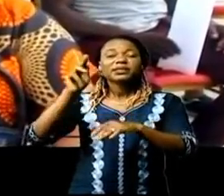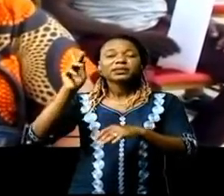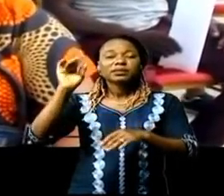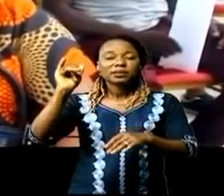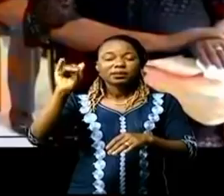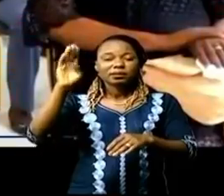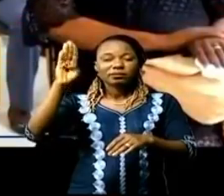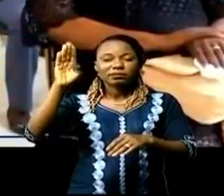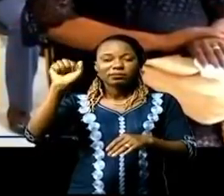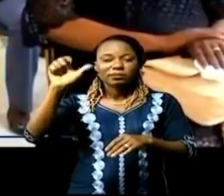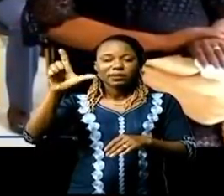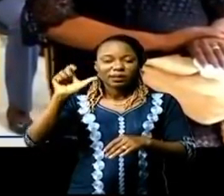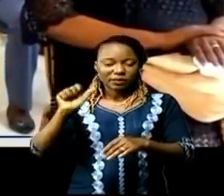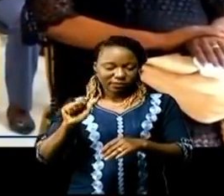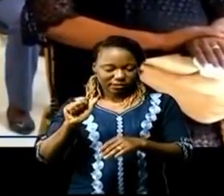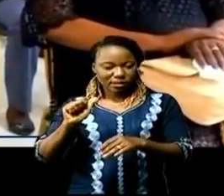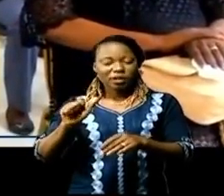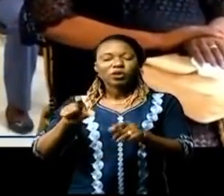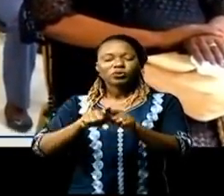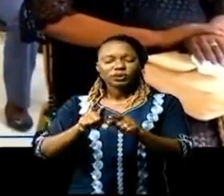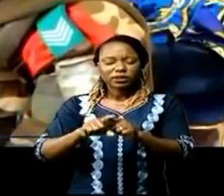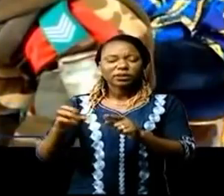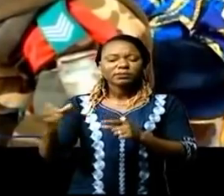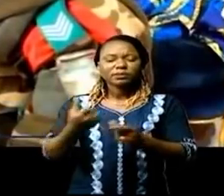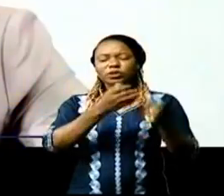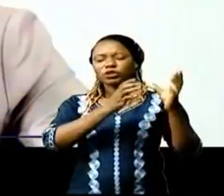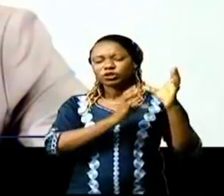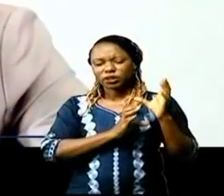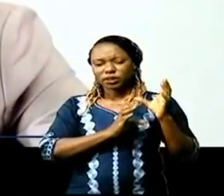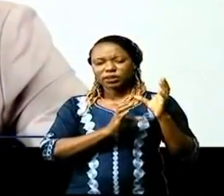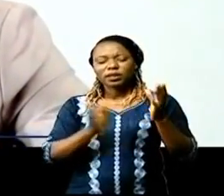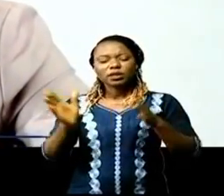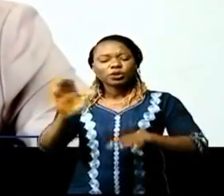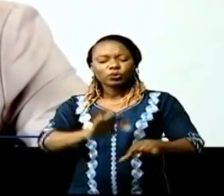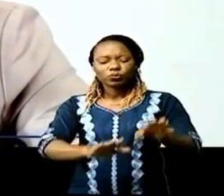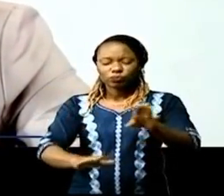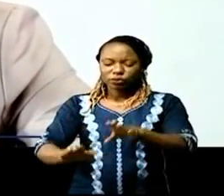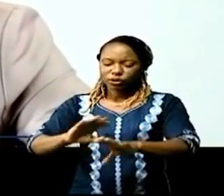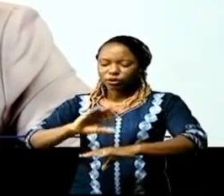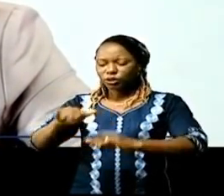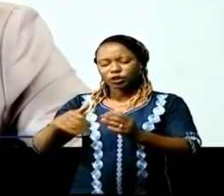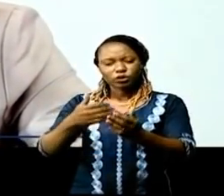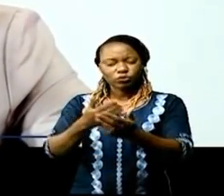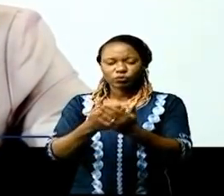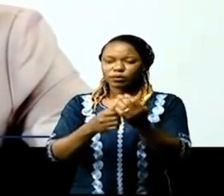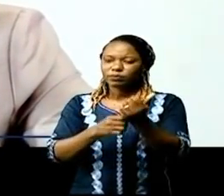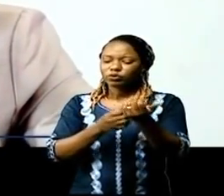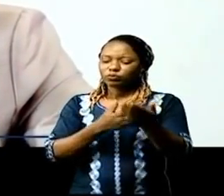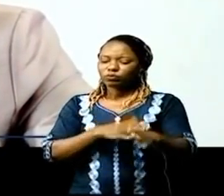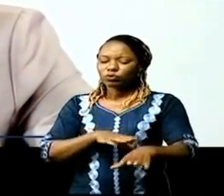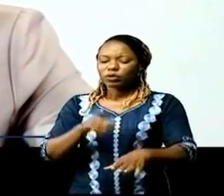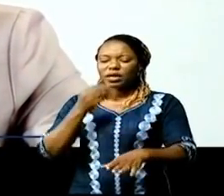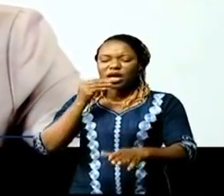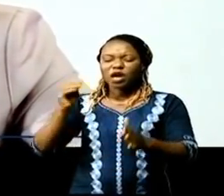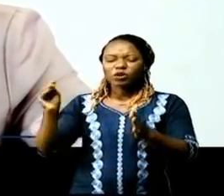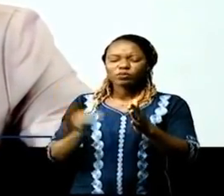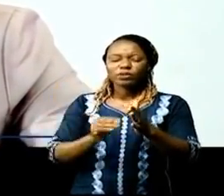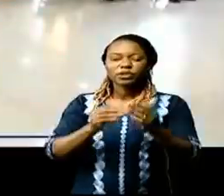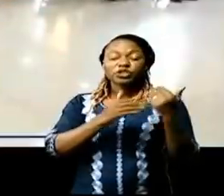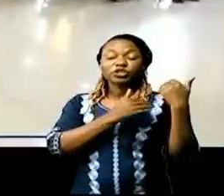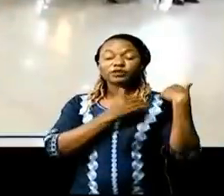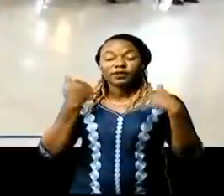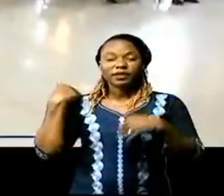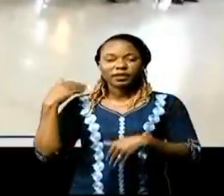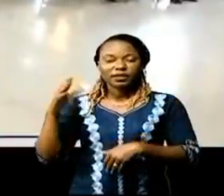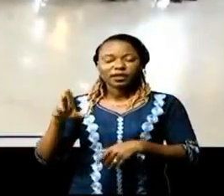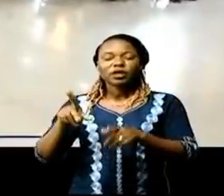à Kinshasa. Outre la prise en charge des obsèques par le gouvernement conformément aux instructions reçues du chef de l'État, les numéros 1 de la ville